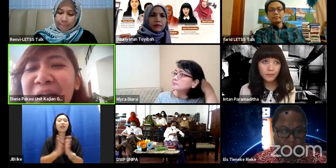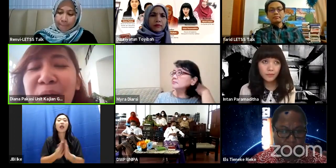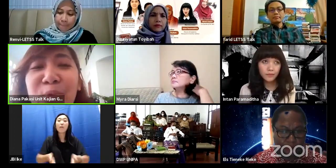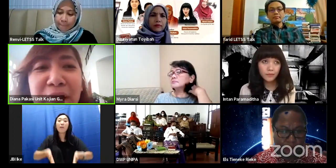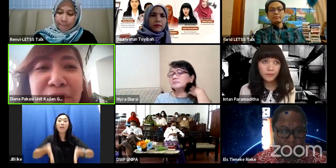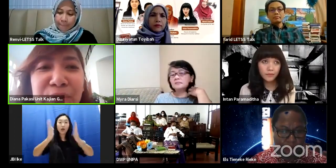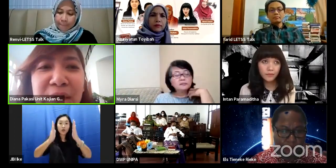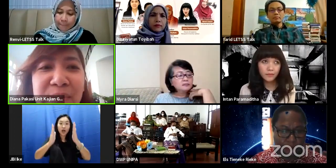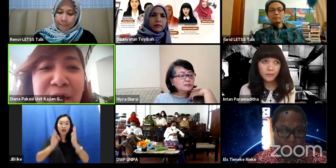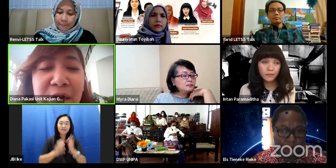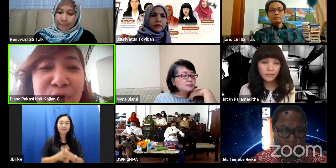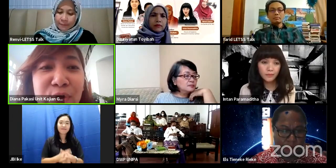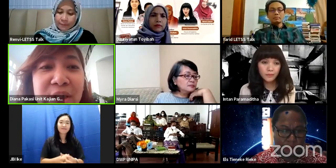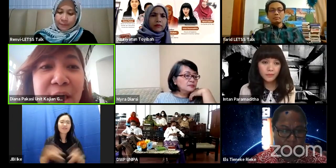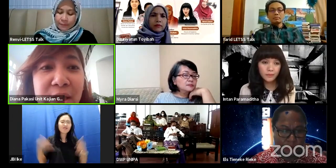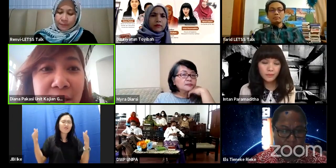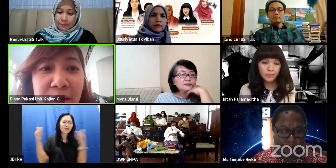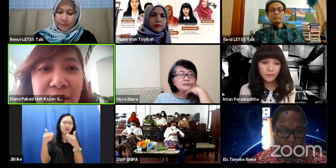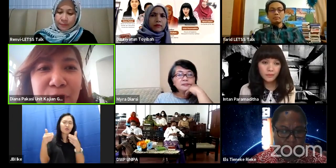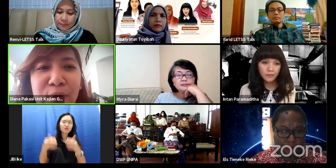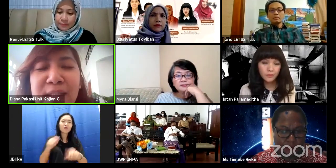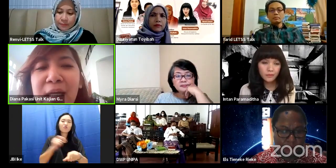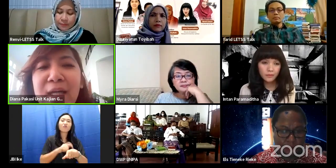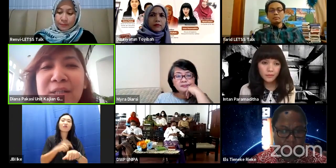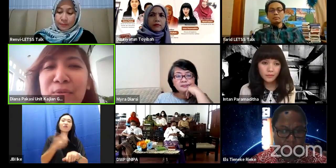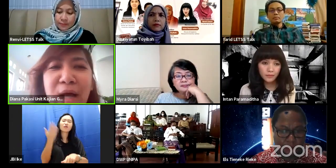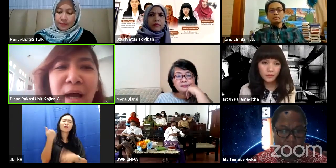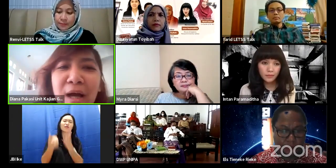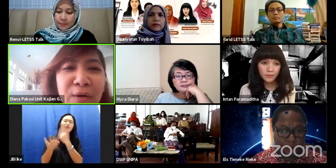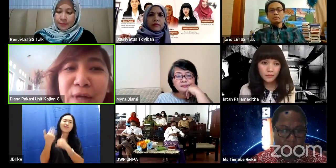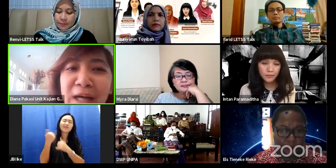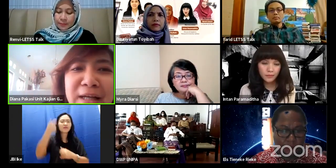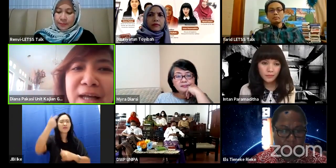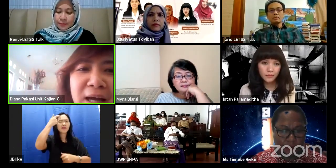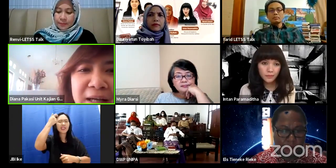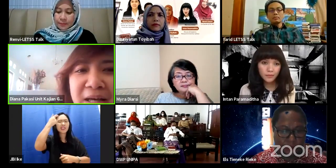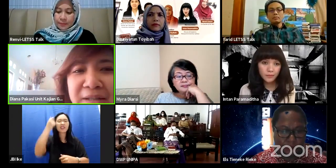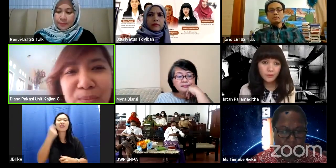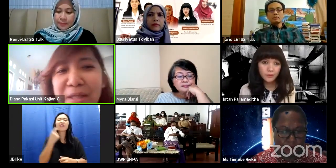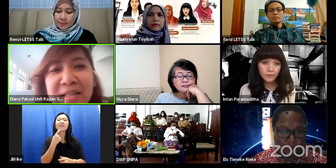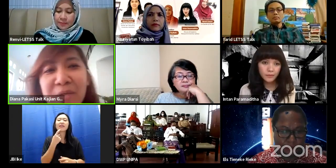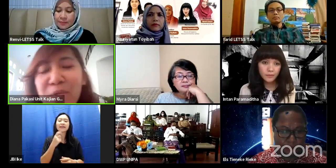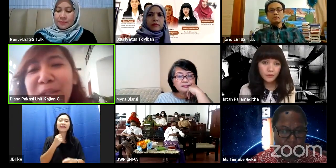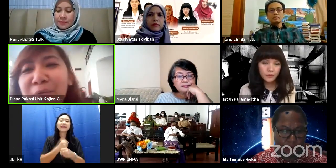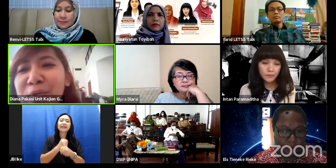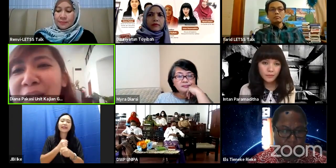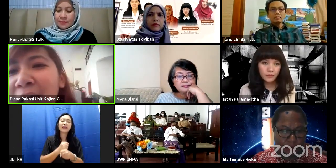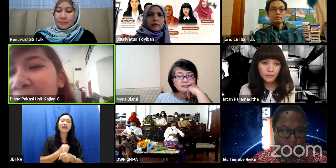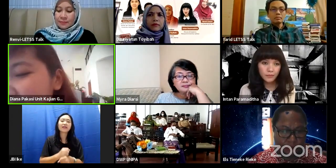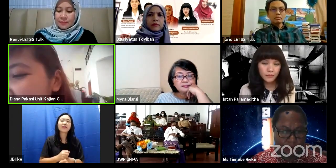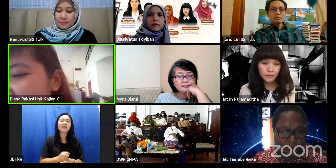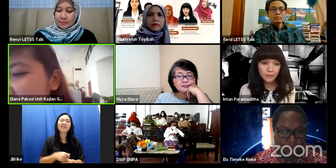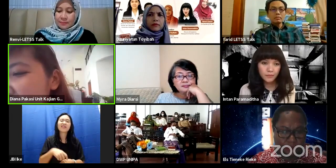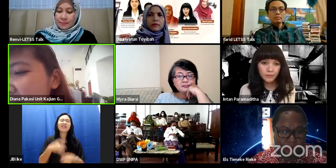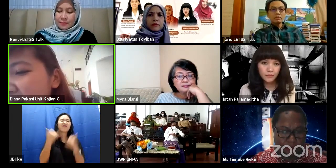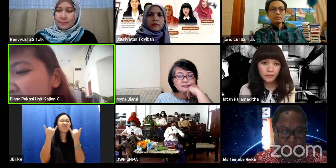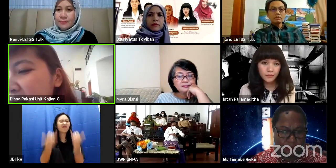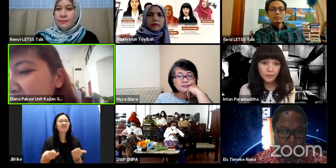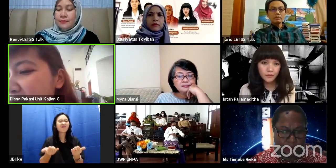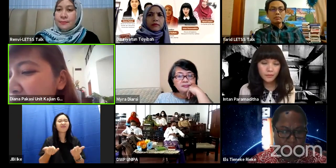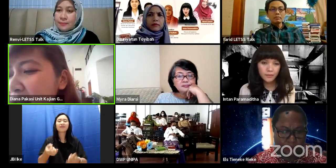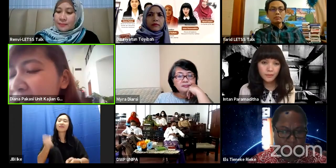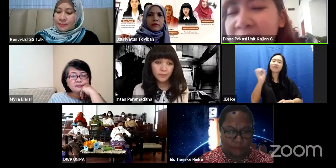itu, dan kemudian juga seminar studi gender gitu. Yang sekarang sih udah enggak ada ya, ada cuma ada satu mata kuliah terkait dengan